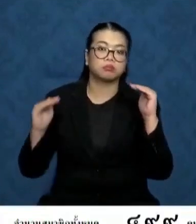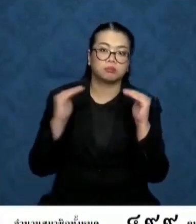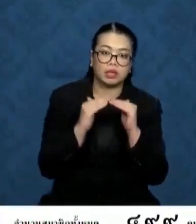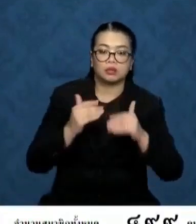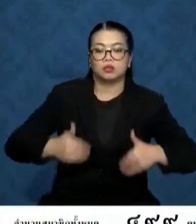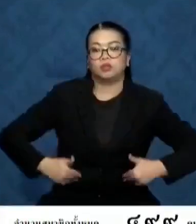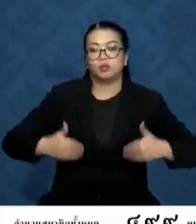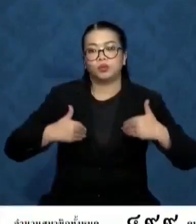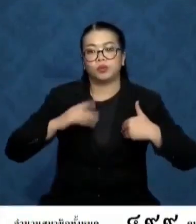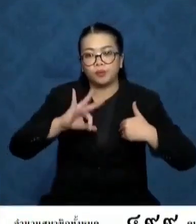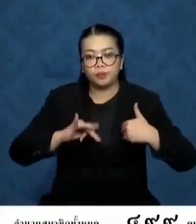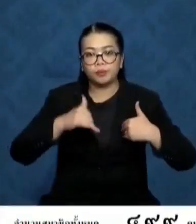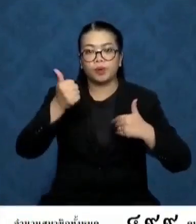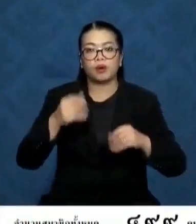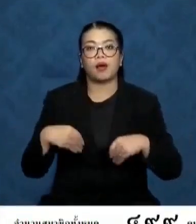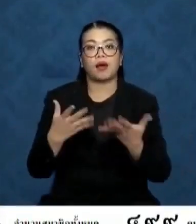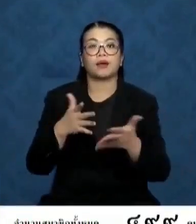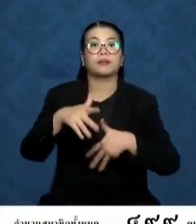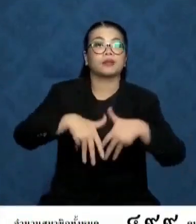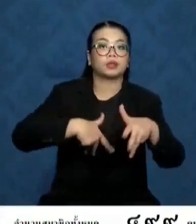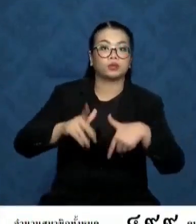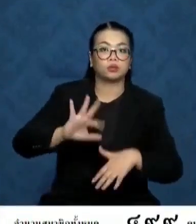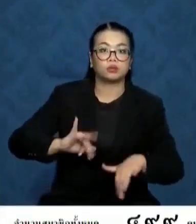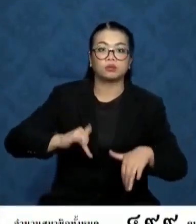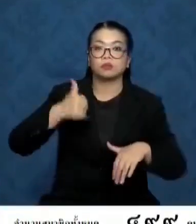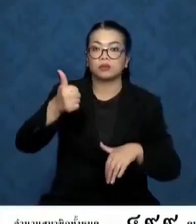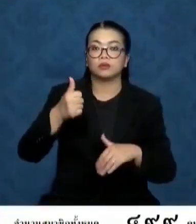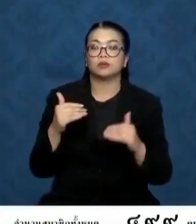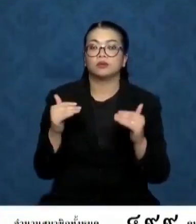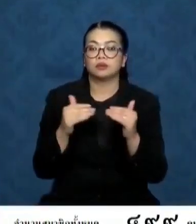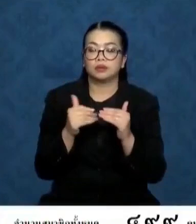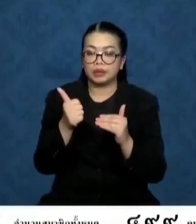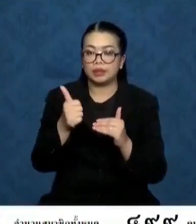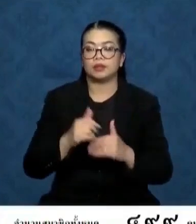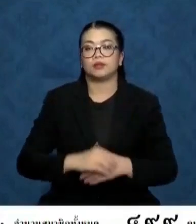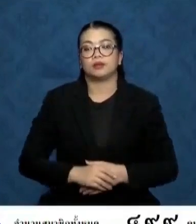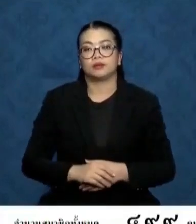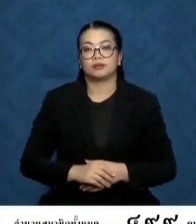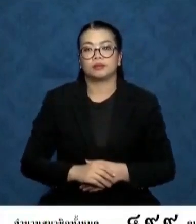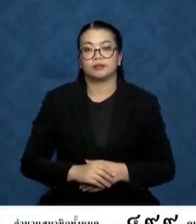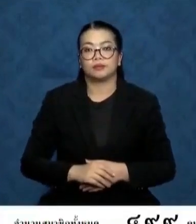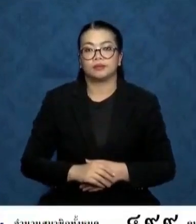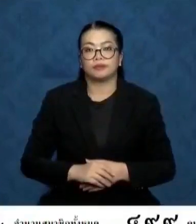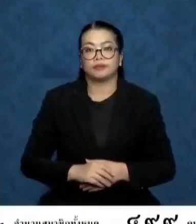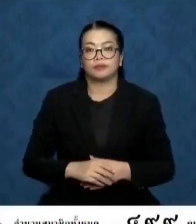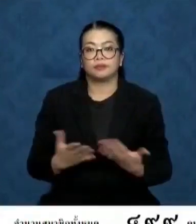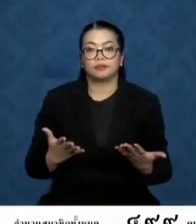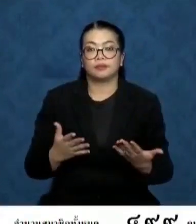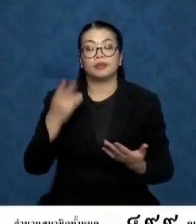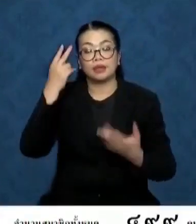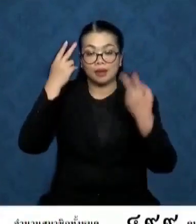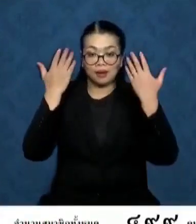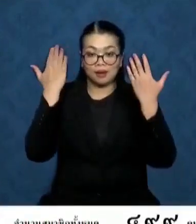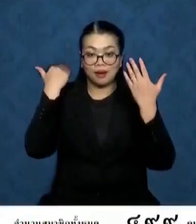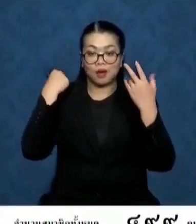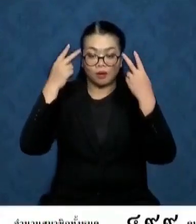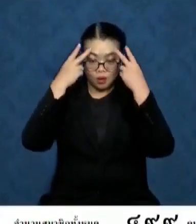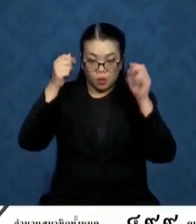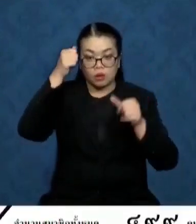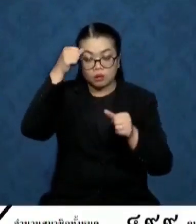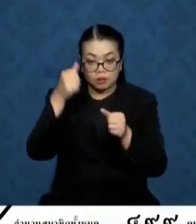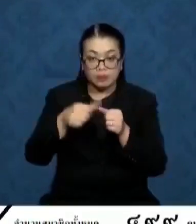คุณภาพชีวิตที่ดีให้กับประชาชนทุกคนและถ้าท่านนายกจำได้นะ